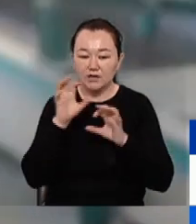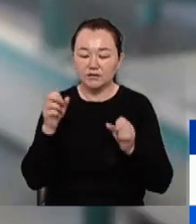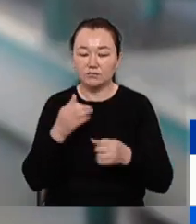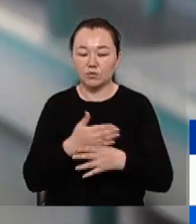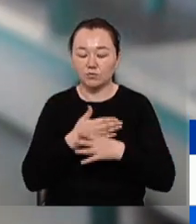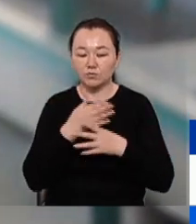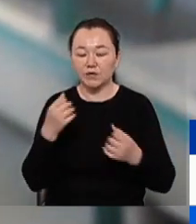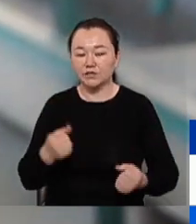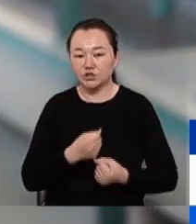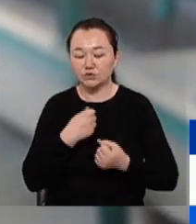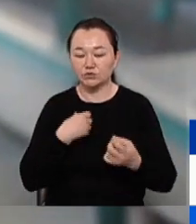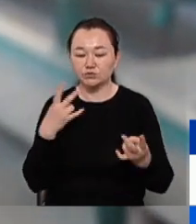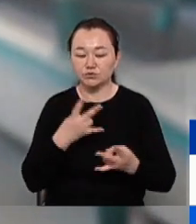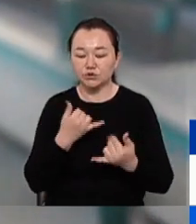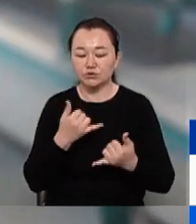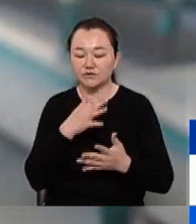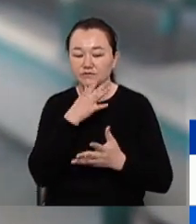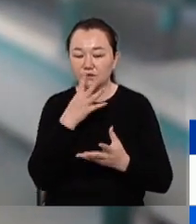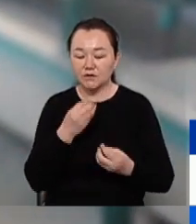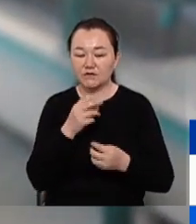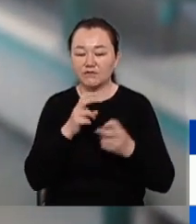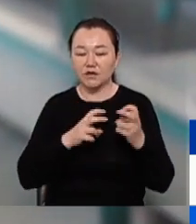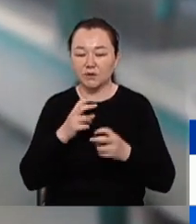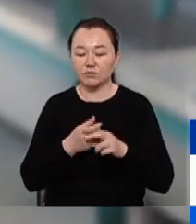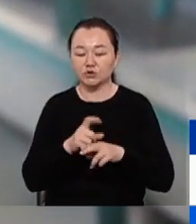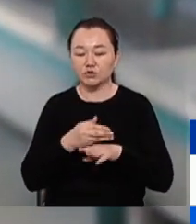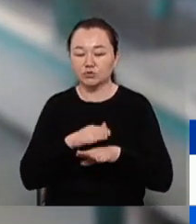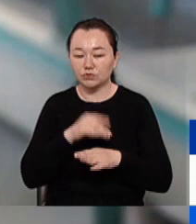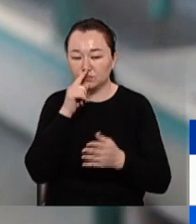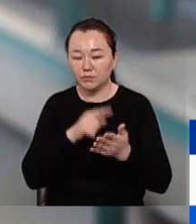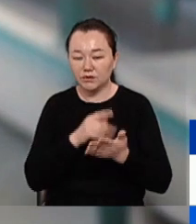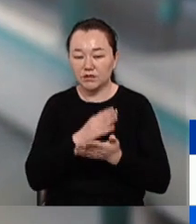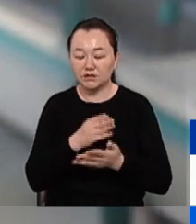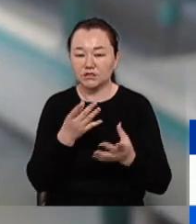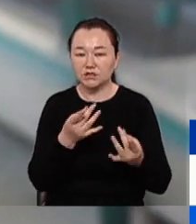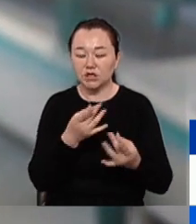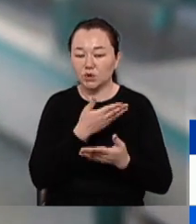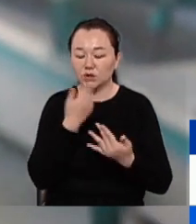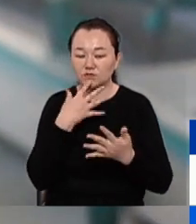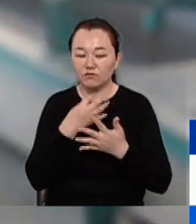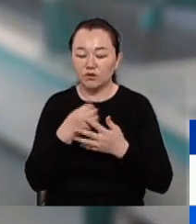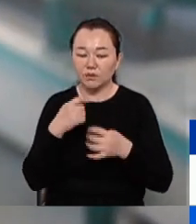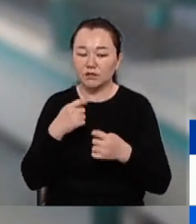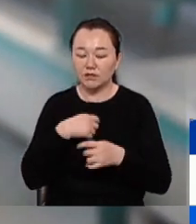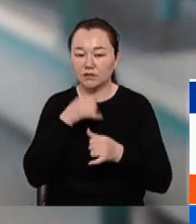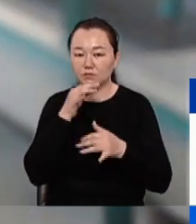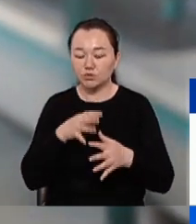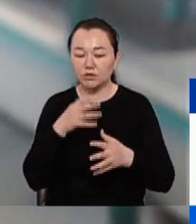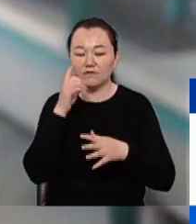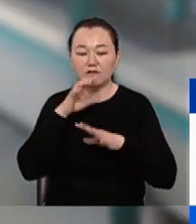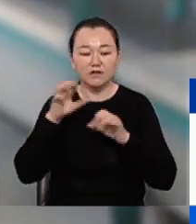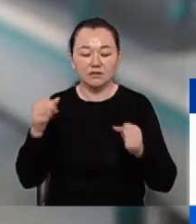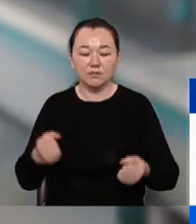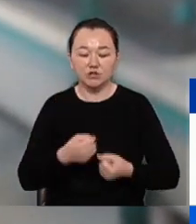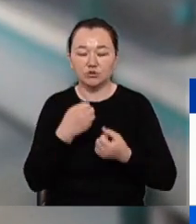дейді. Бүгінгі таңда фабрика қиындықтарға тап болып отыр. Шикізат жоқ, өз өнімдерімізді сата алмаймыз. Қазір үкіметтен